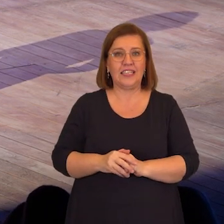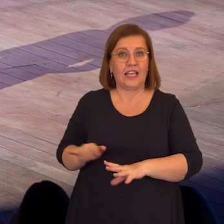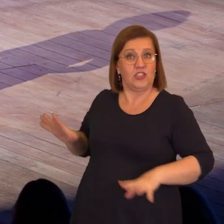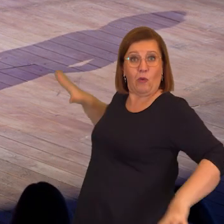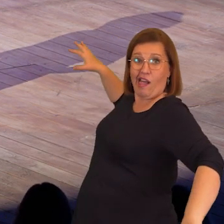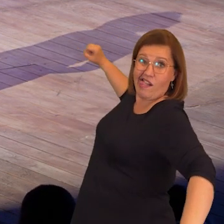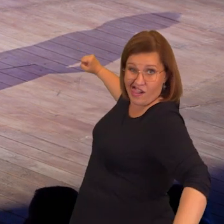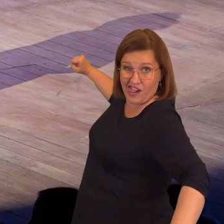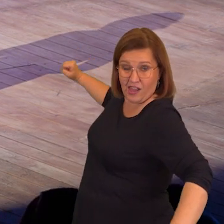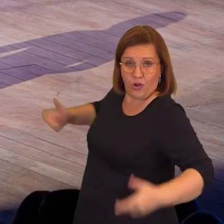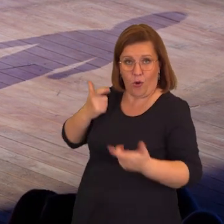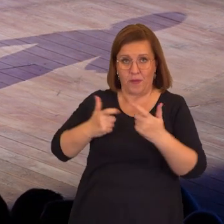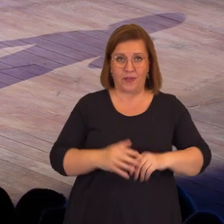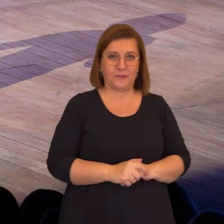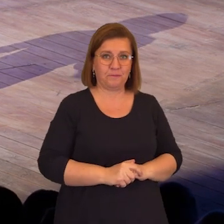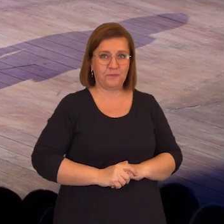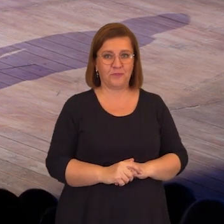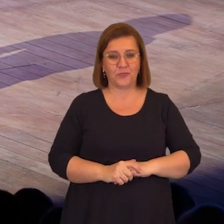koleżankę.